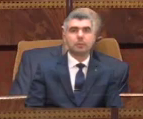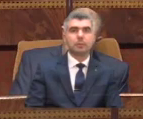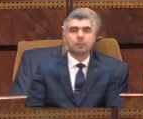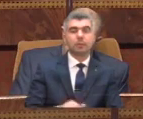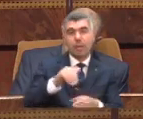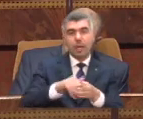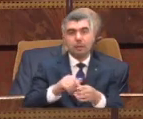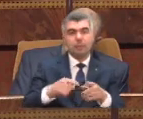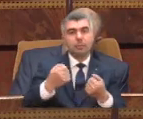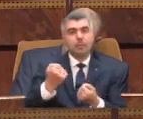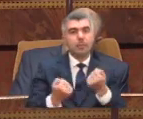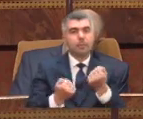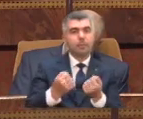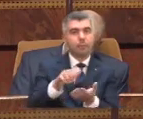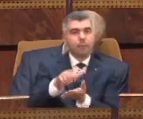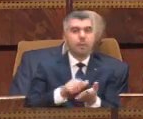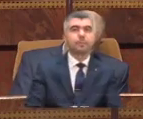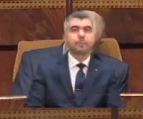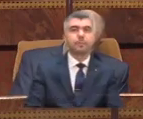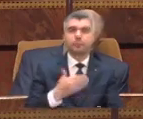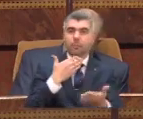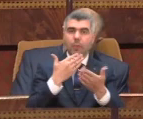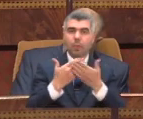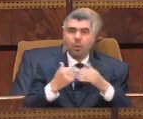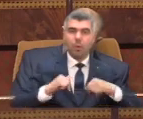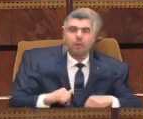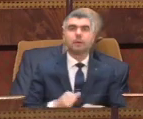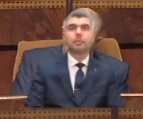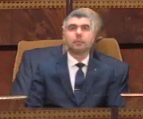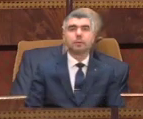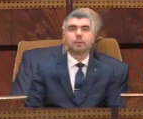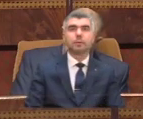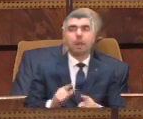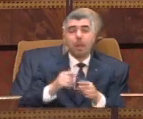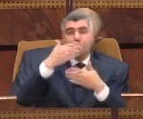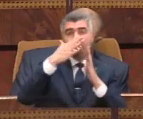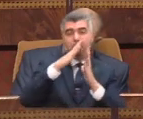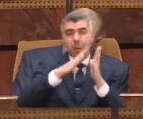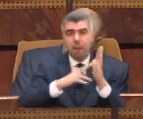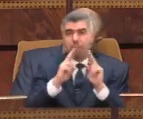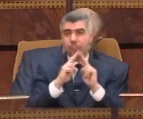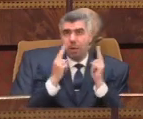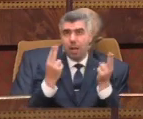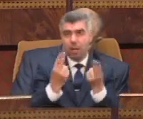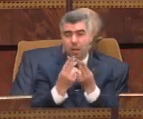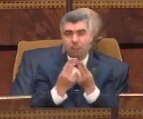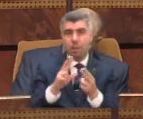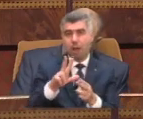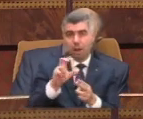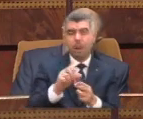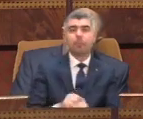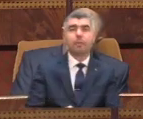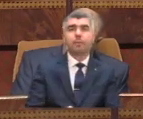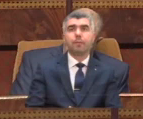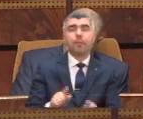شكرا سيده سيد الوزير بالنسبه للمغربات العالم كيما كتعرفوا كيكون عنده